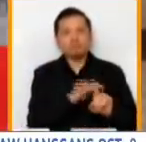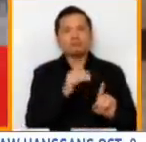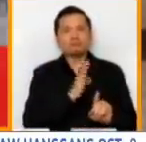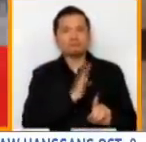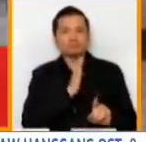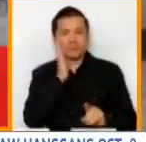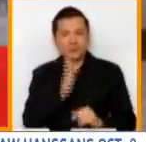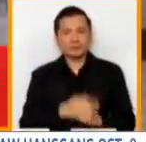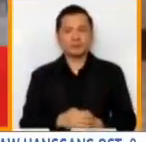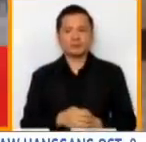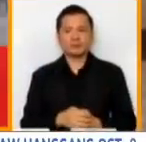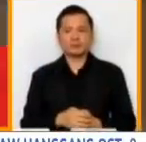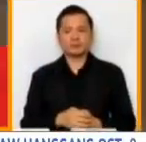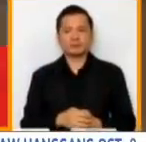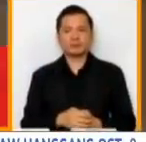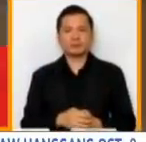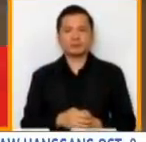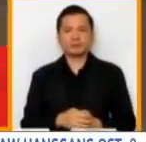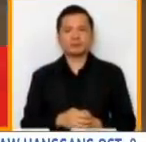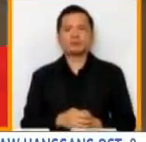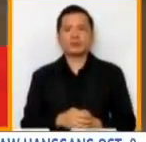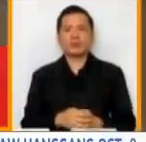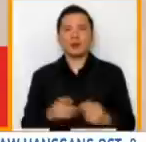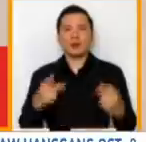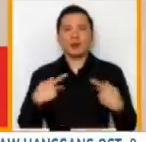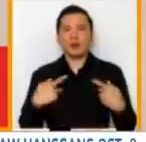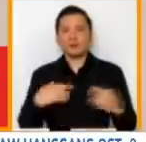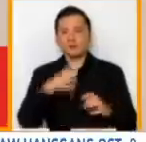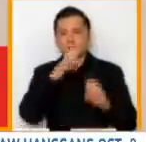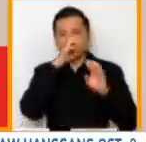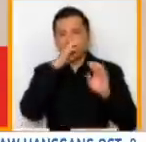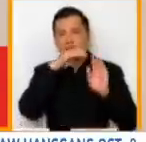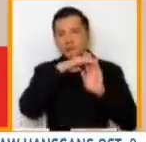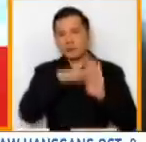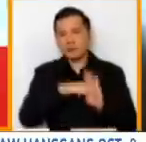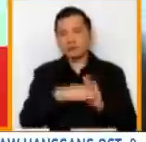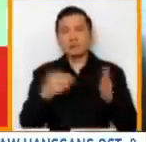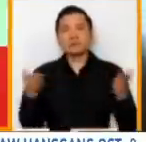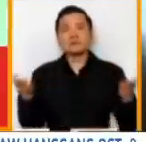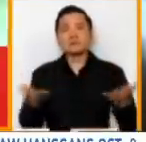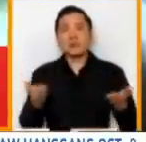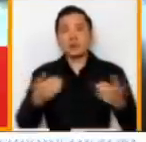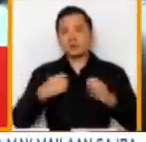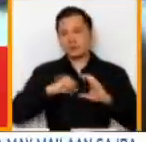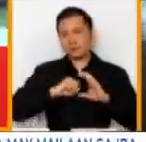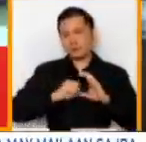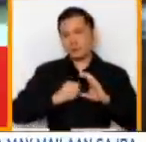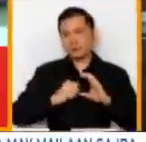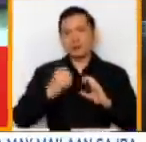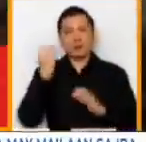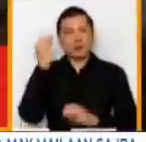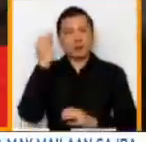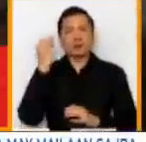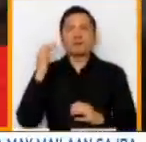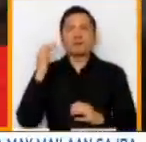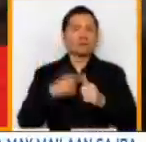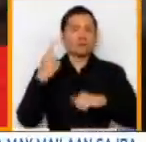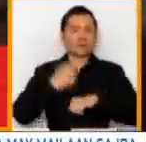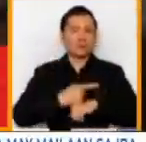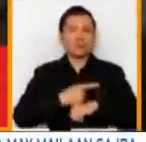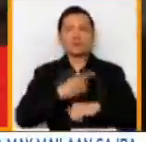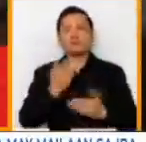Mas mahigpit na protocols din ang ipinapatupad ngayon ng COMELEC Camarines Sur kasabay ng unang araw ng filing of COC para